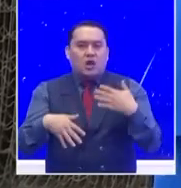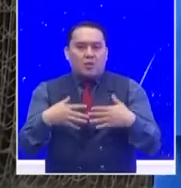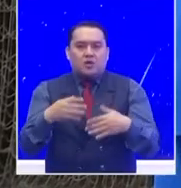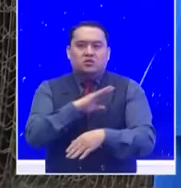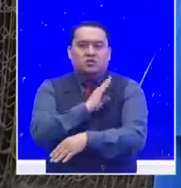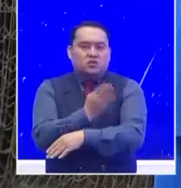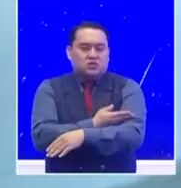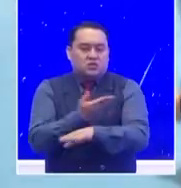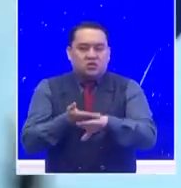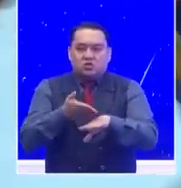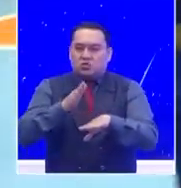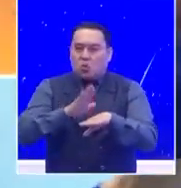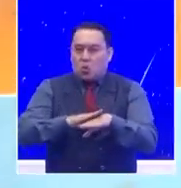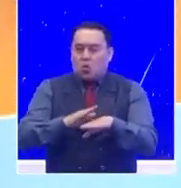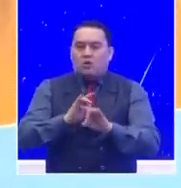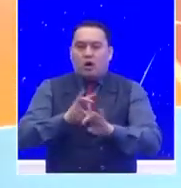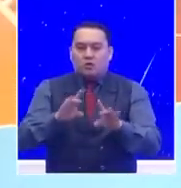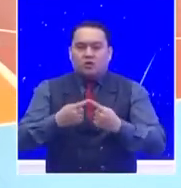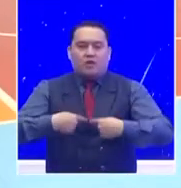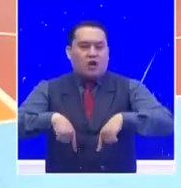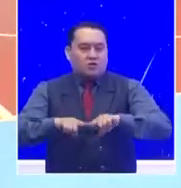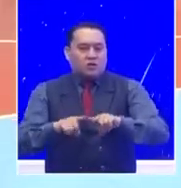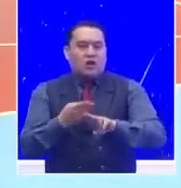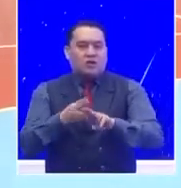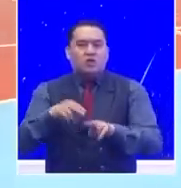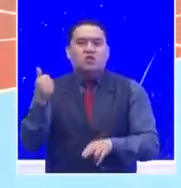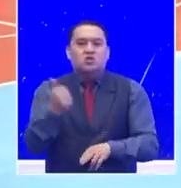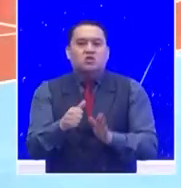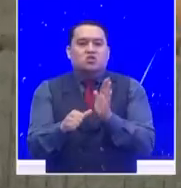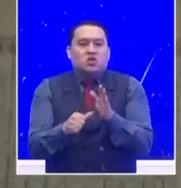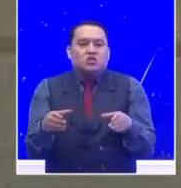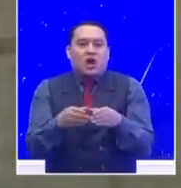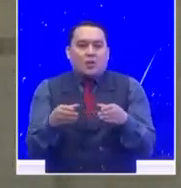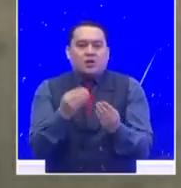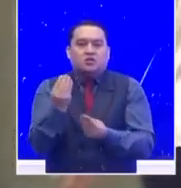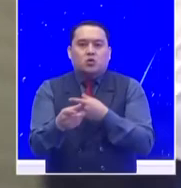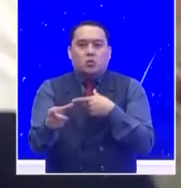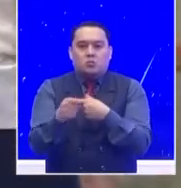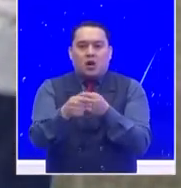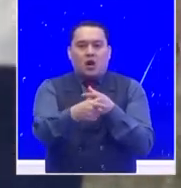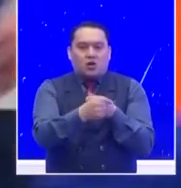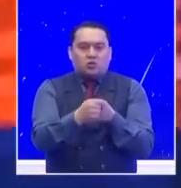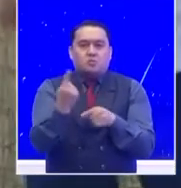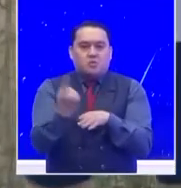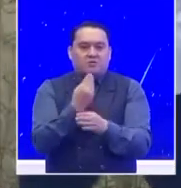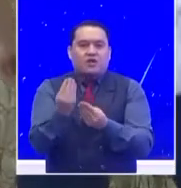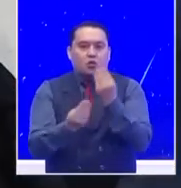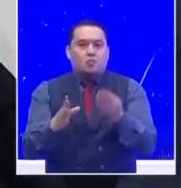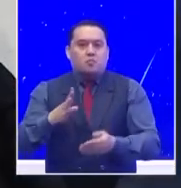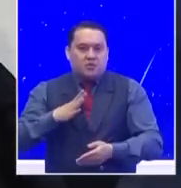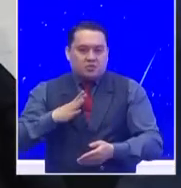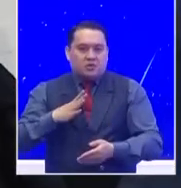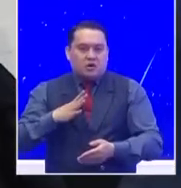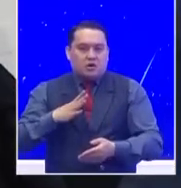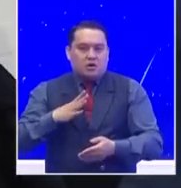розыгрыше чемпионата тяжело, говорят организаторы. На этой неделе 6 дружин уже сыграли между собой первые матчи. И, как